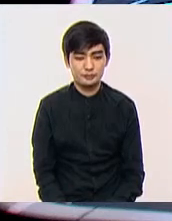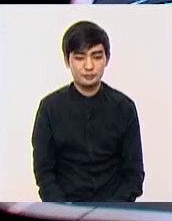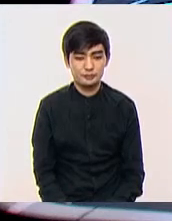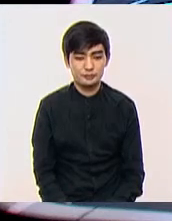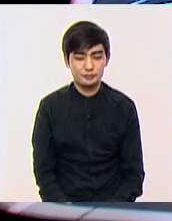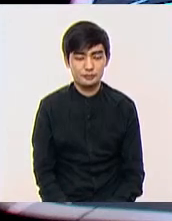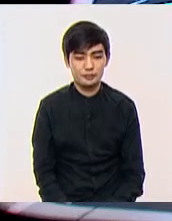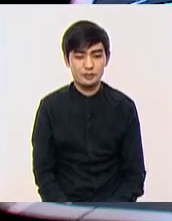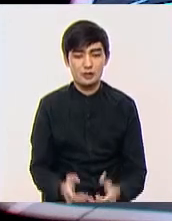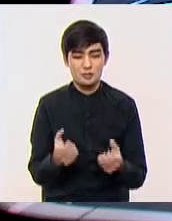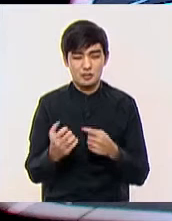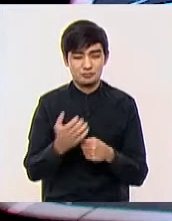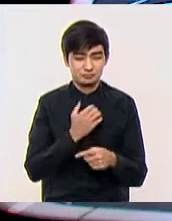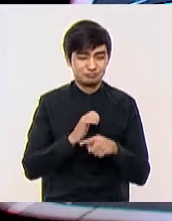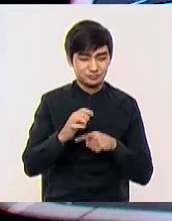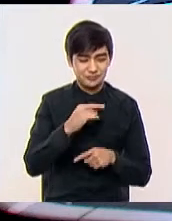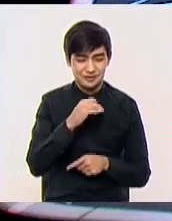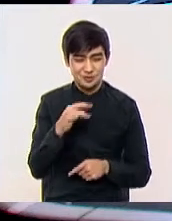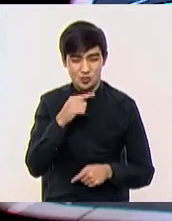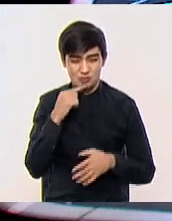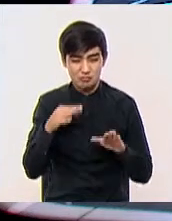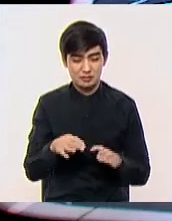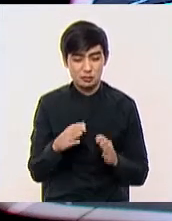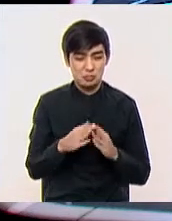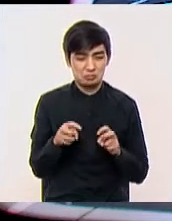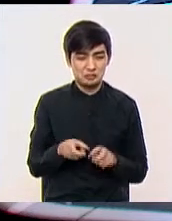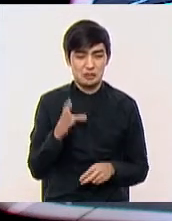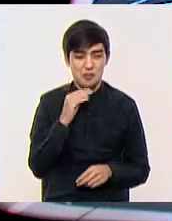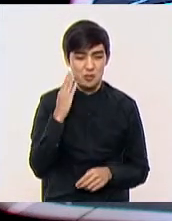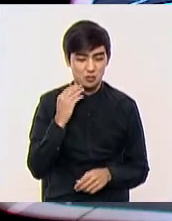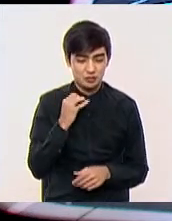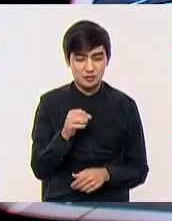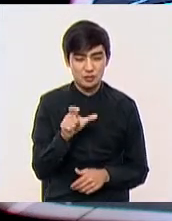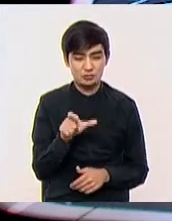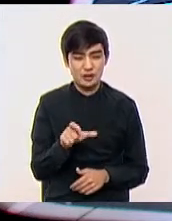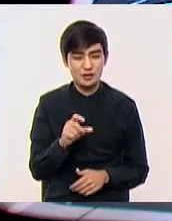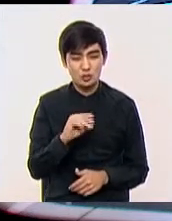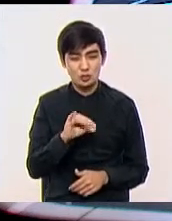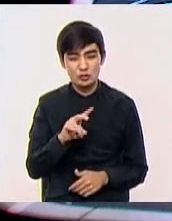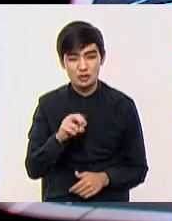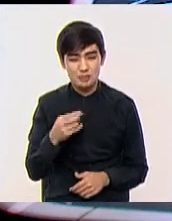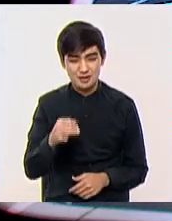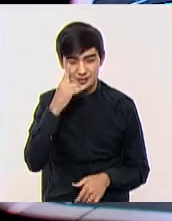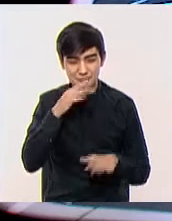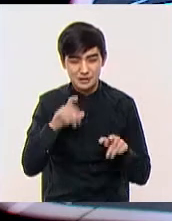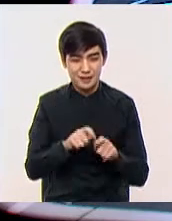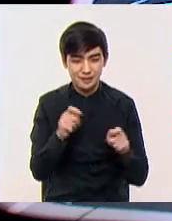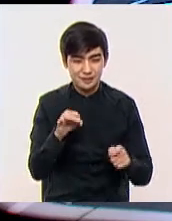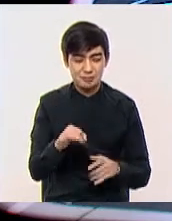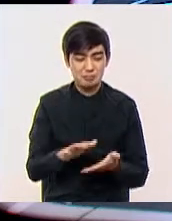получать переводы из россии не выходя из дома теперь еще проще откройте карту unionpay в казахстане и получайте мгновенные